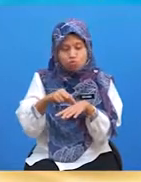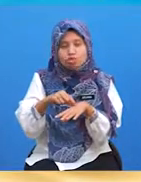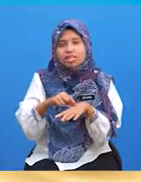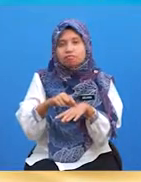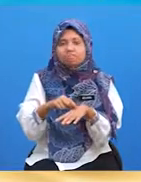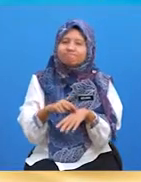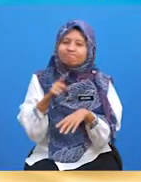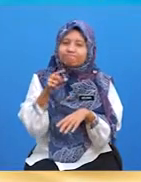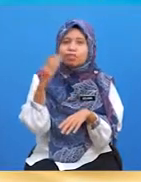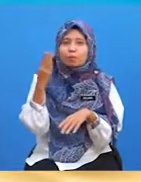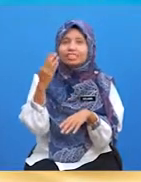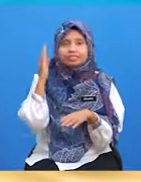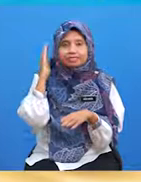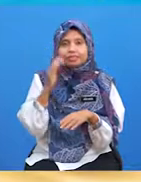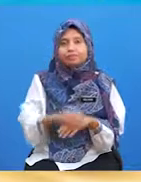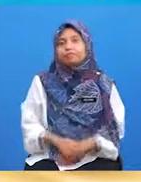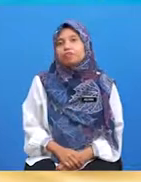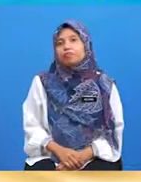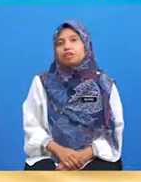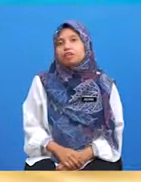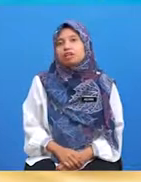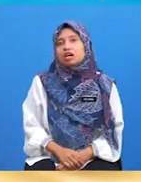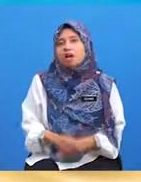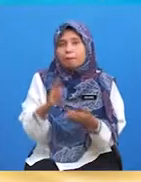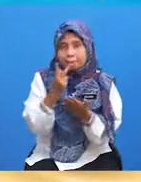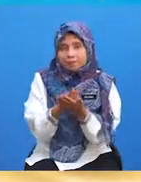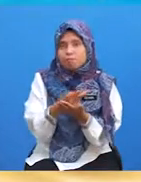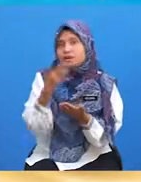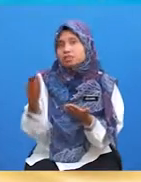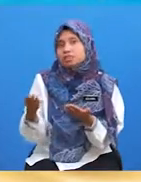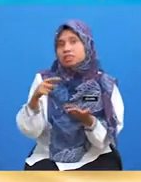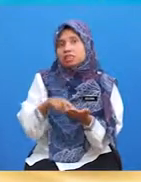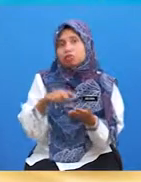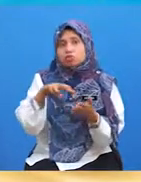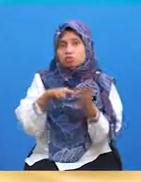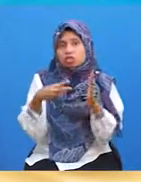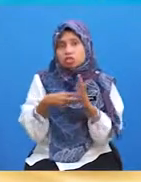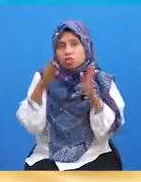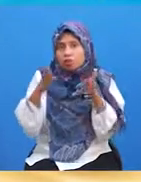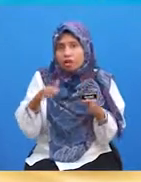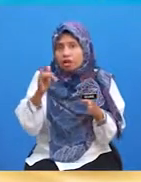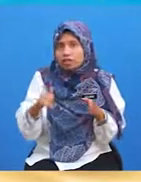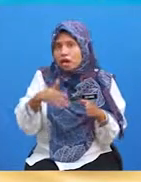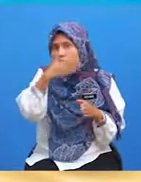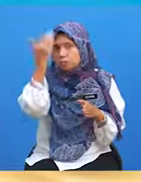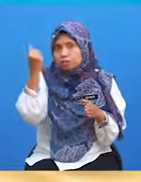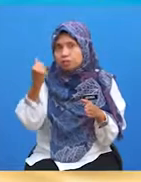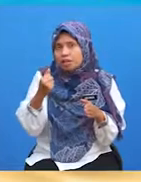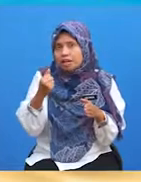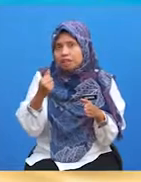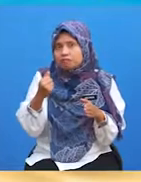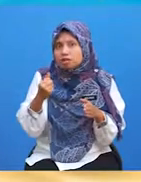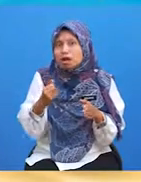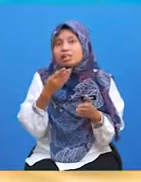mendengar peribahasa ini, bukan? Peribahasa ini bermaksud orang yang melupakan jasa orang